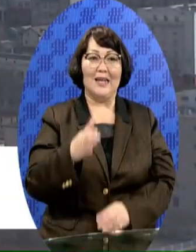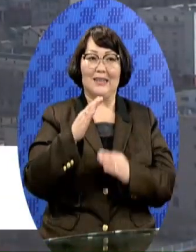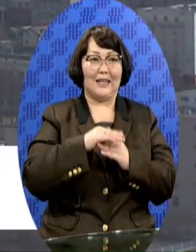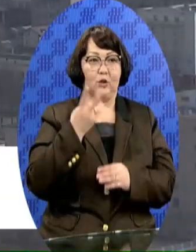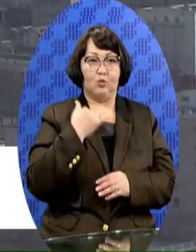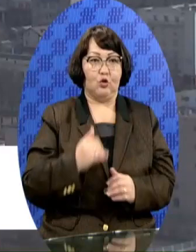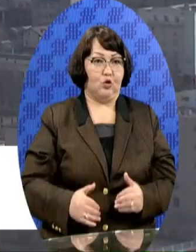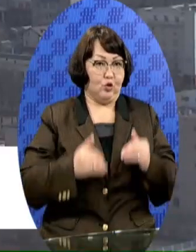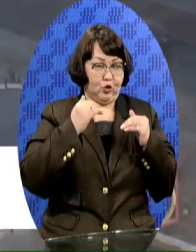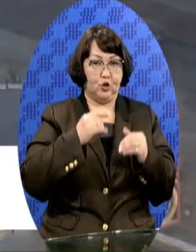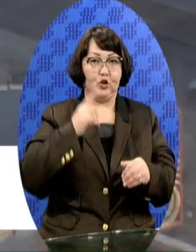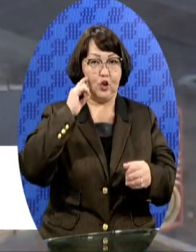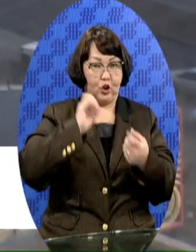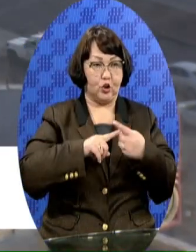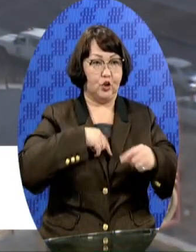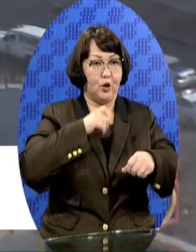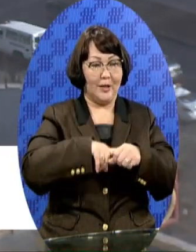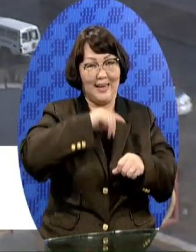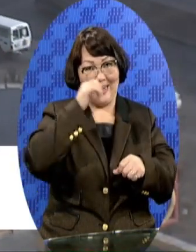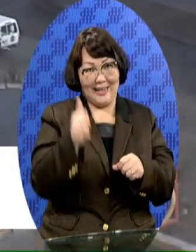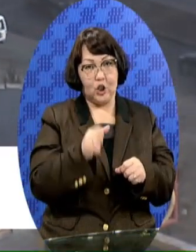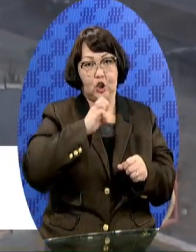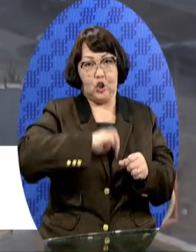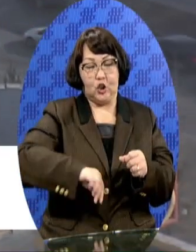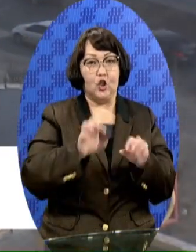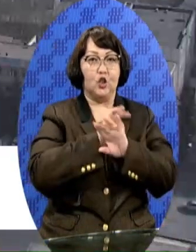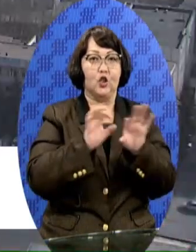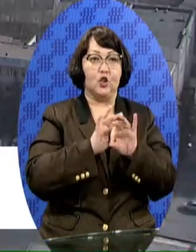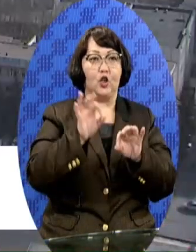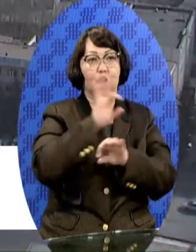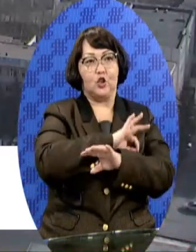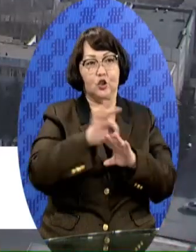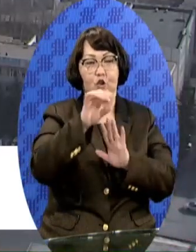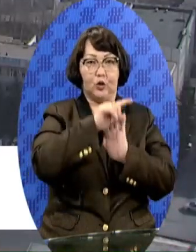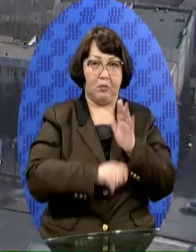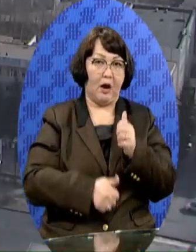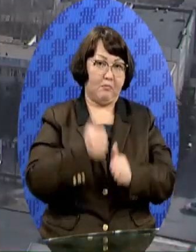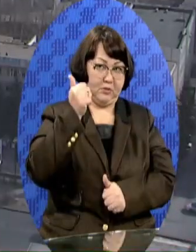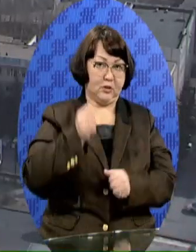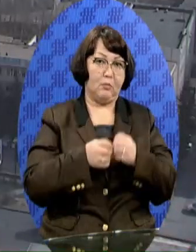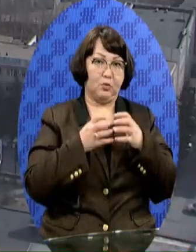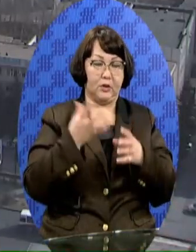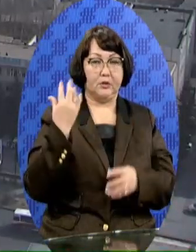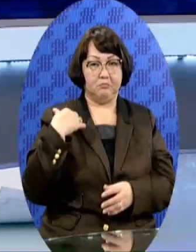зорилго зорилтыг хангахад чиглэсэн олон төсөл хөтөлбөрүүдийг амжилттай хэрэгжүүлж ирсэн юм а.